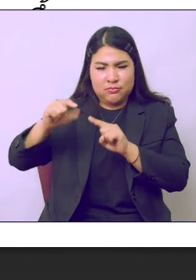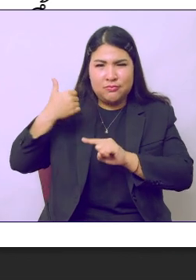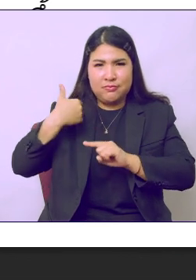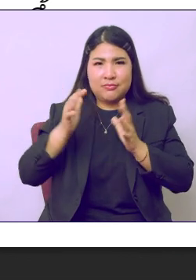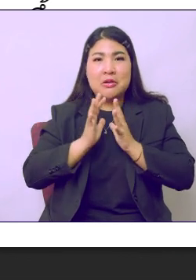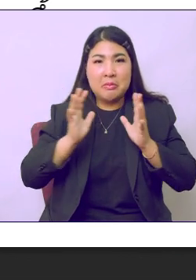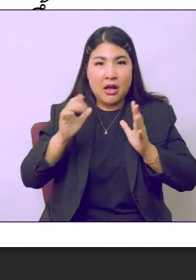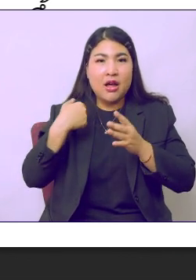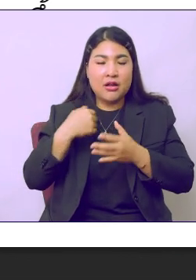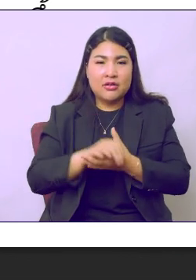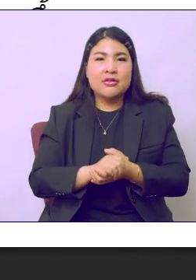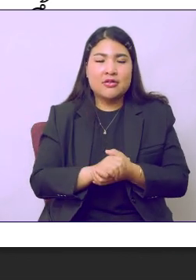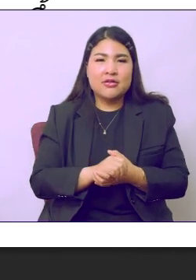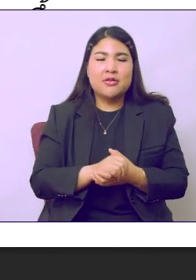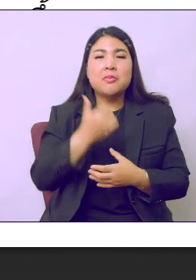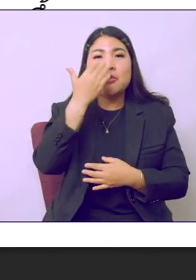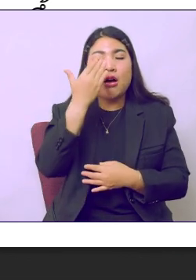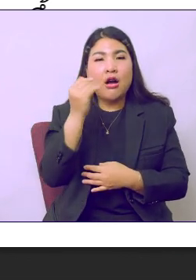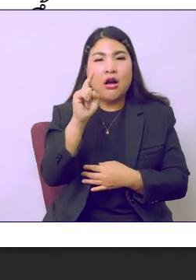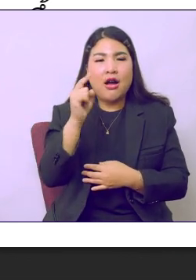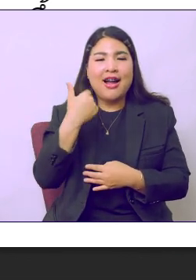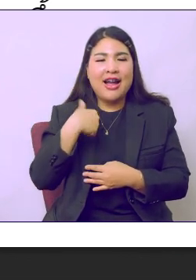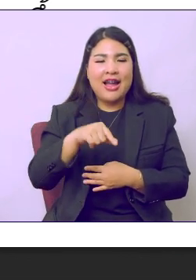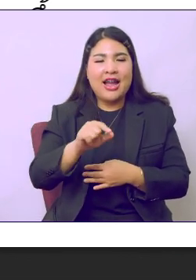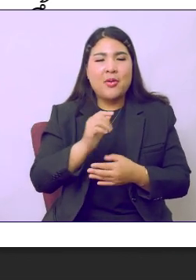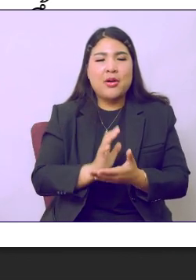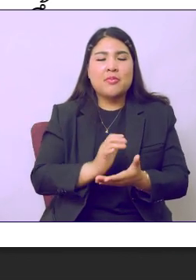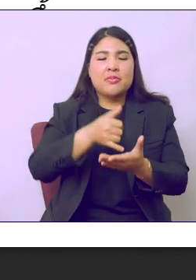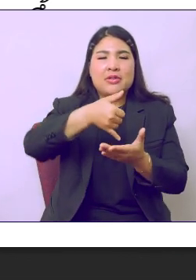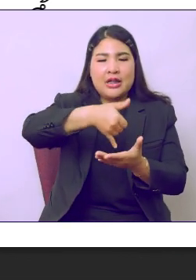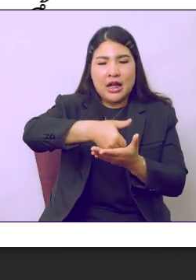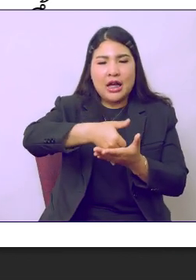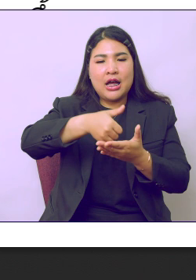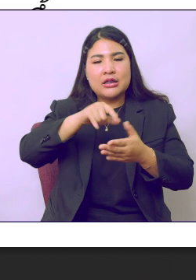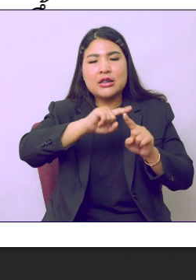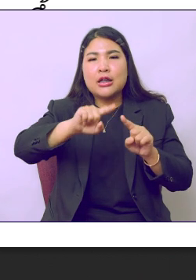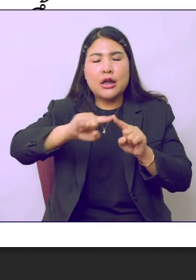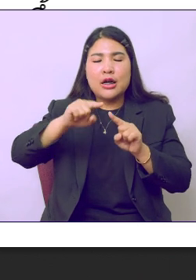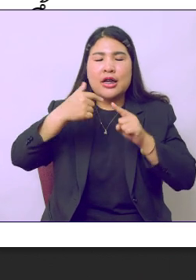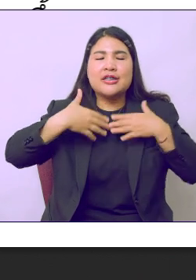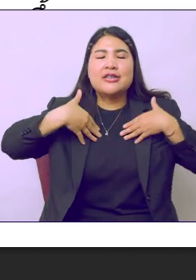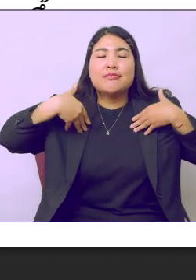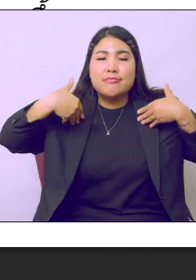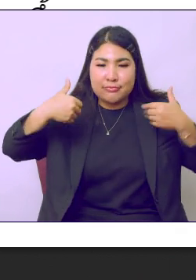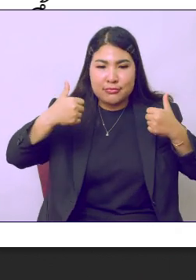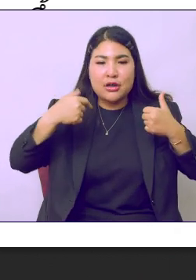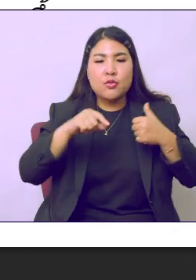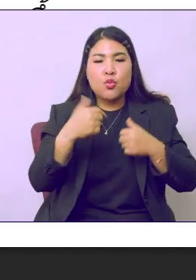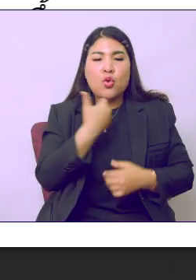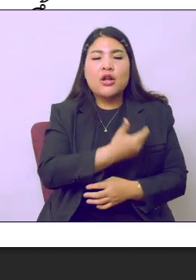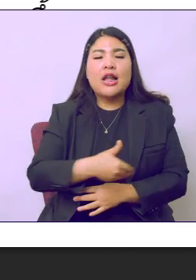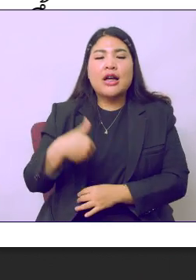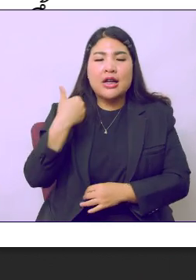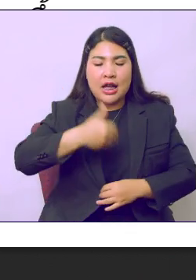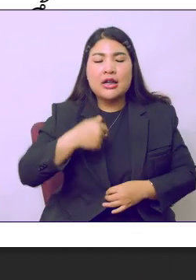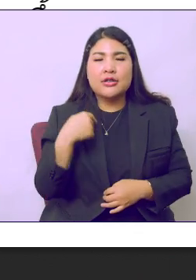เพื่อนะครับให้เขาเนี่ยนะครับอยู่ในท่าให้สายที่สุดแล้วก็นะครับให้ใช้ร่างกายเนาะในมุมต่างๆที่